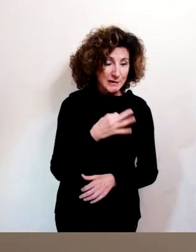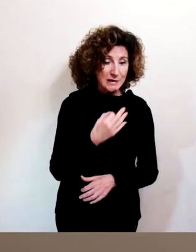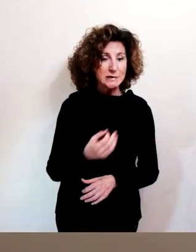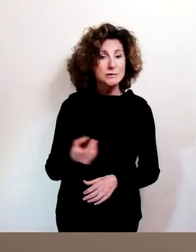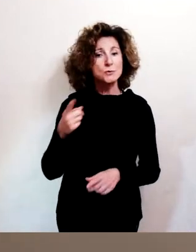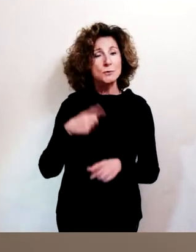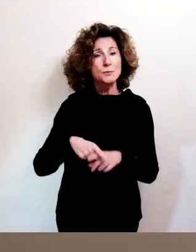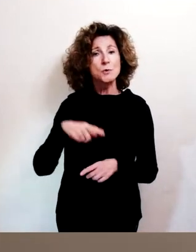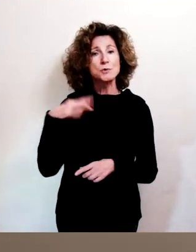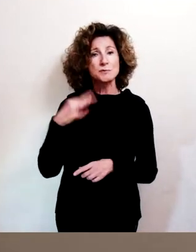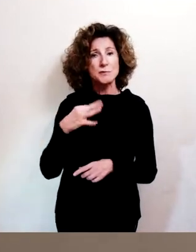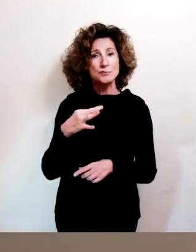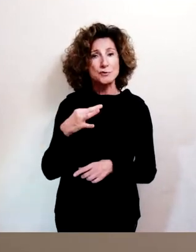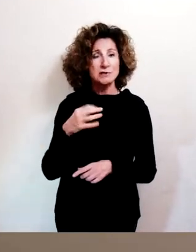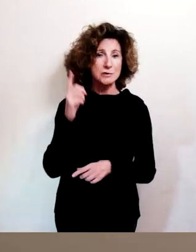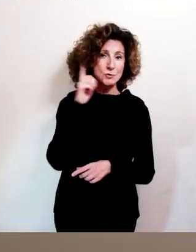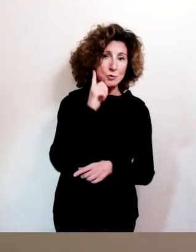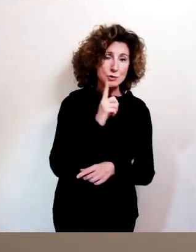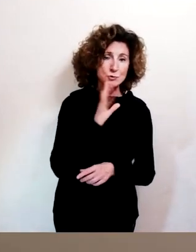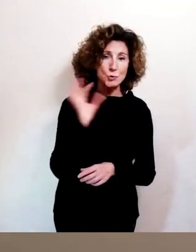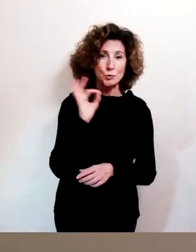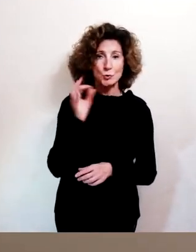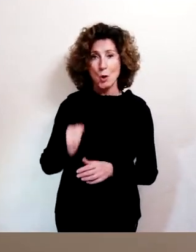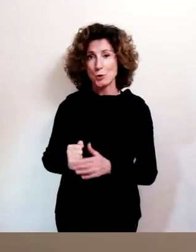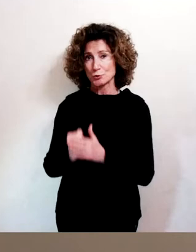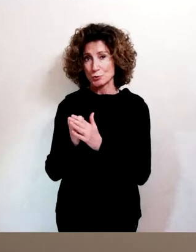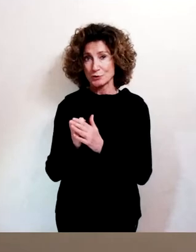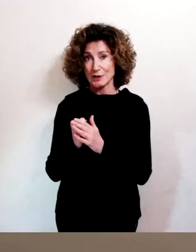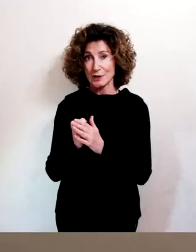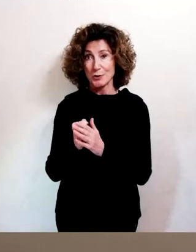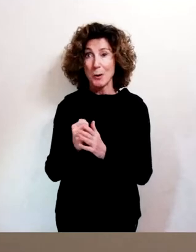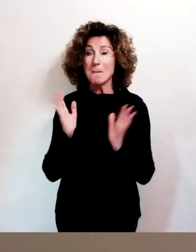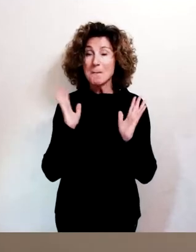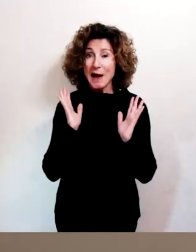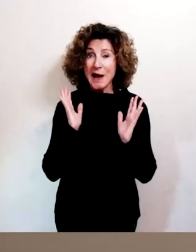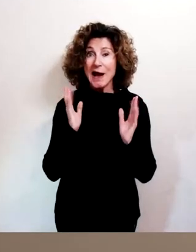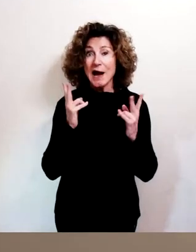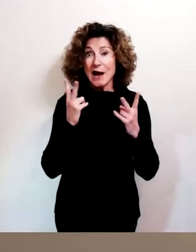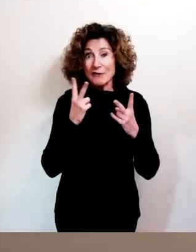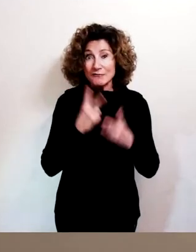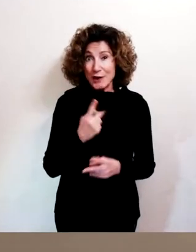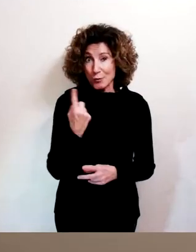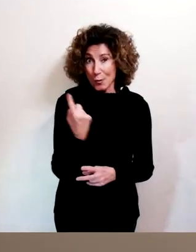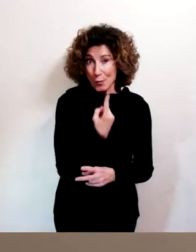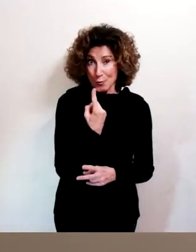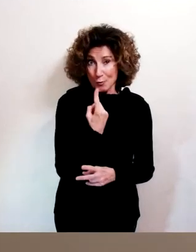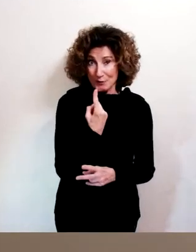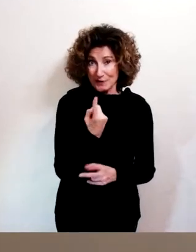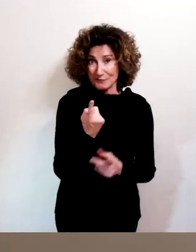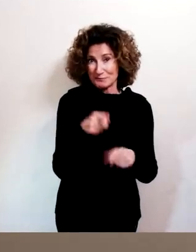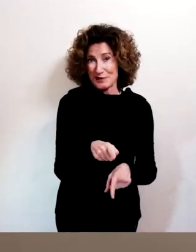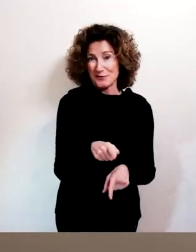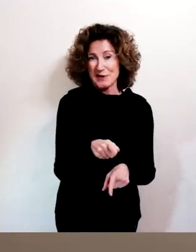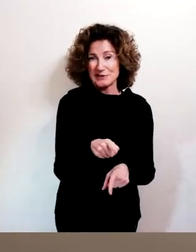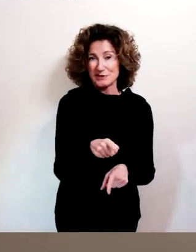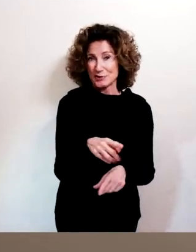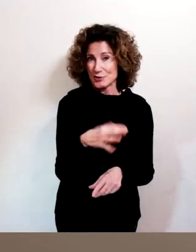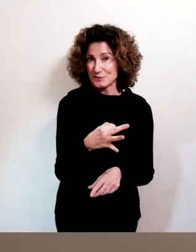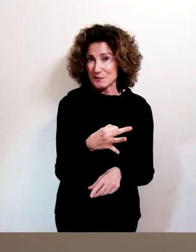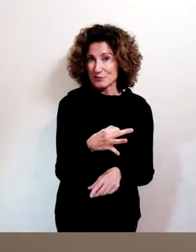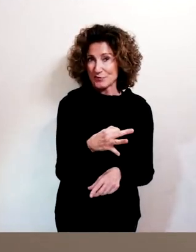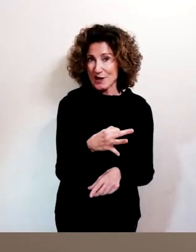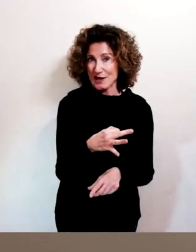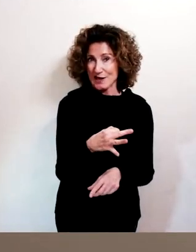sulla sordità o sul sostegno è una scuola speciale in queste nel senso che è unica perché